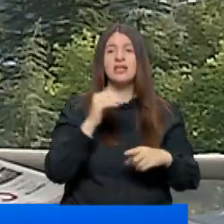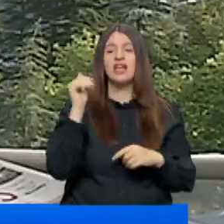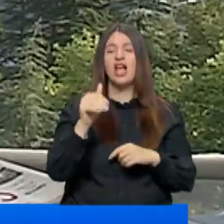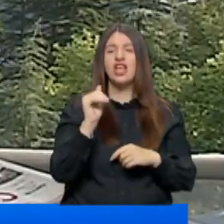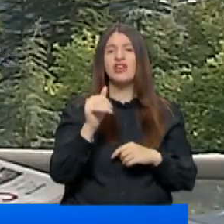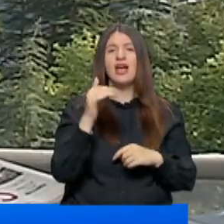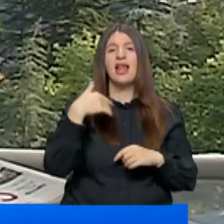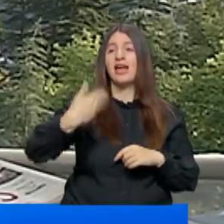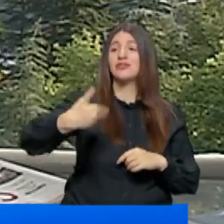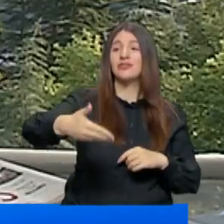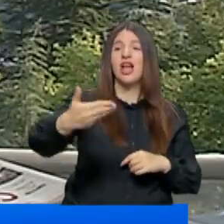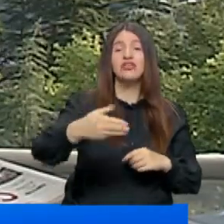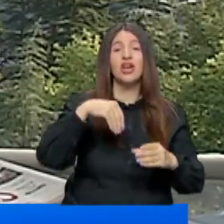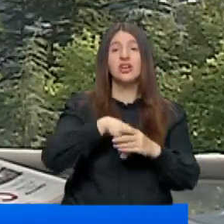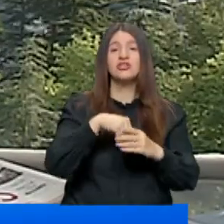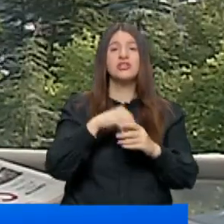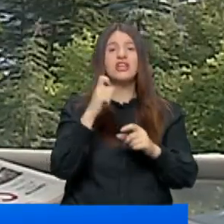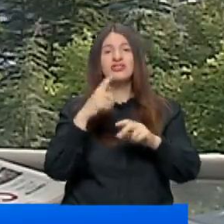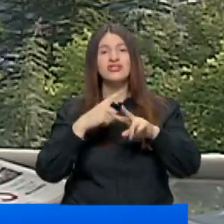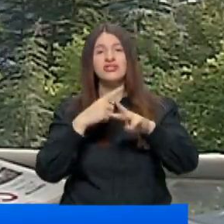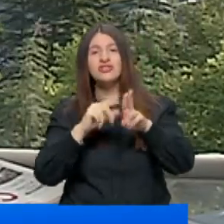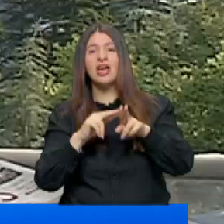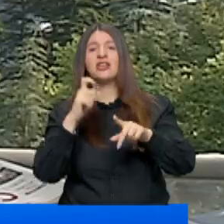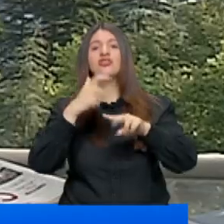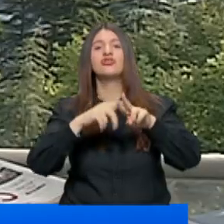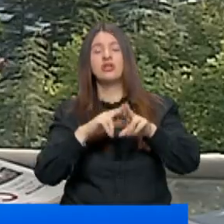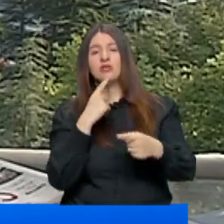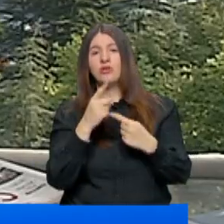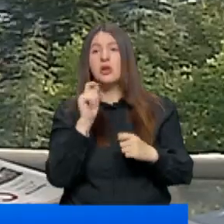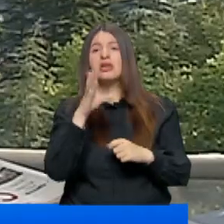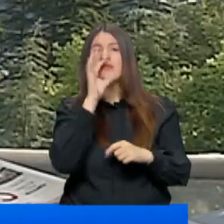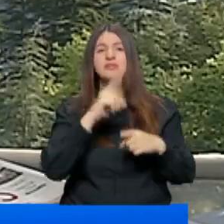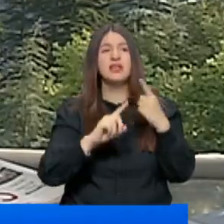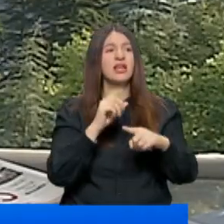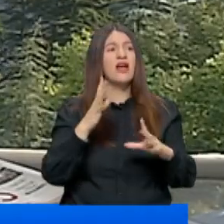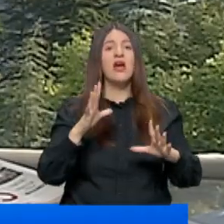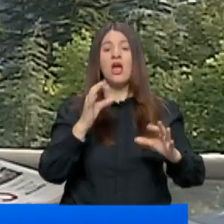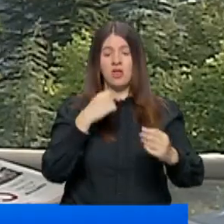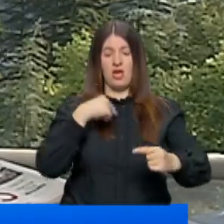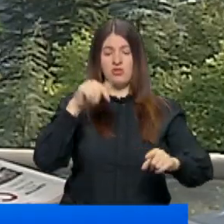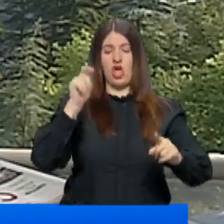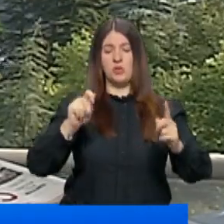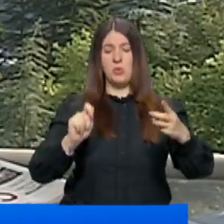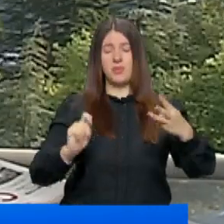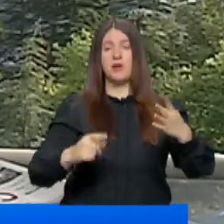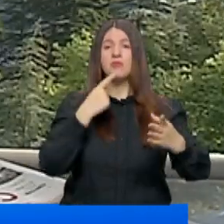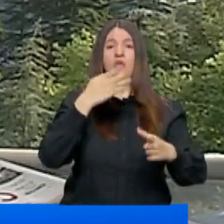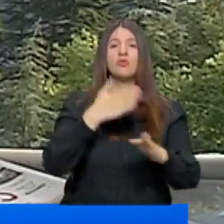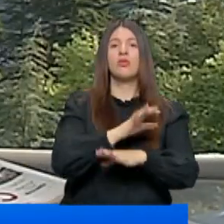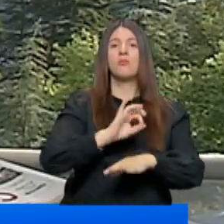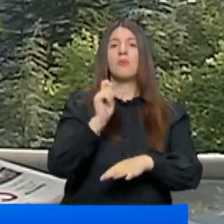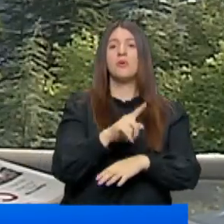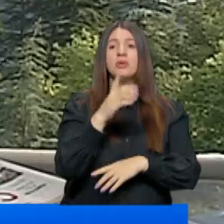zaman eklerini, gelecek zaman kiplerini konuşuyor? Kim siyasette vaatlerini ne kadar yerine getiriyor? Ya da kim neyi vaat